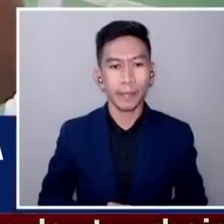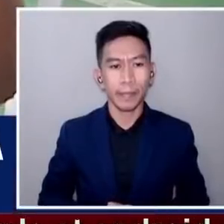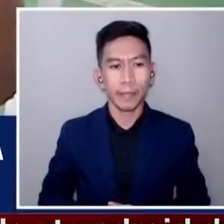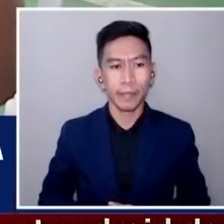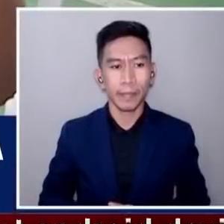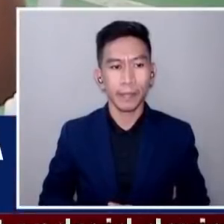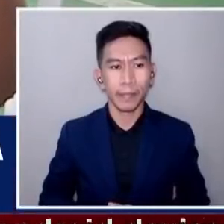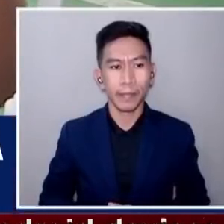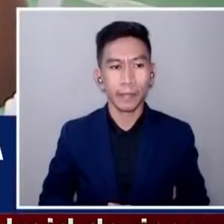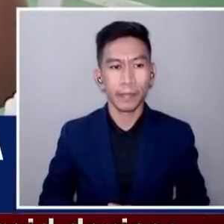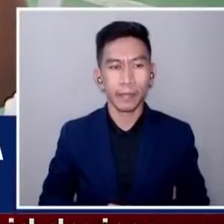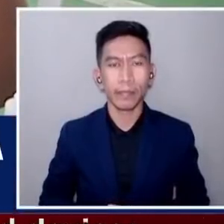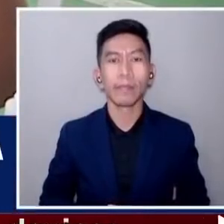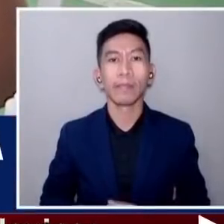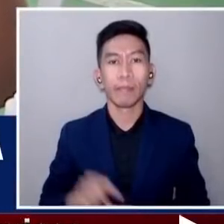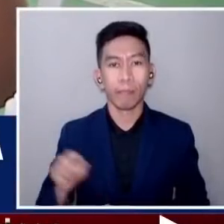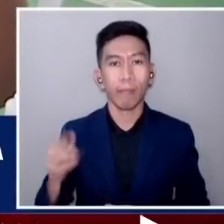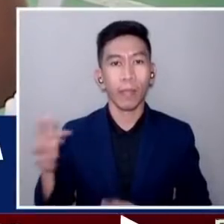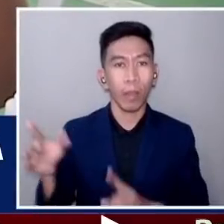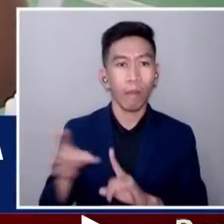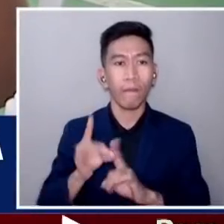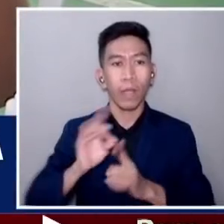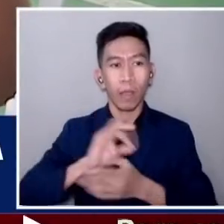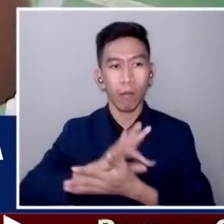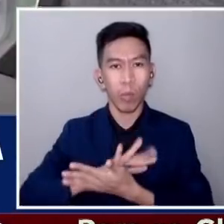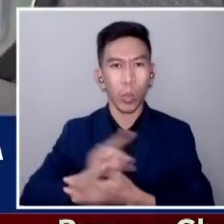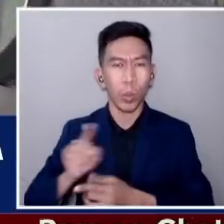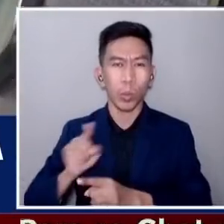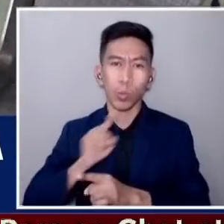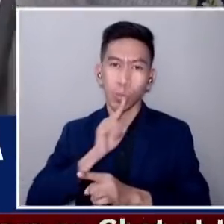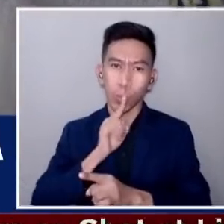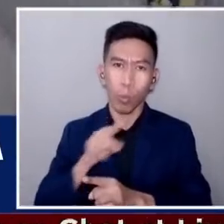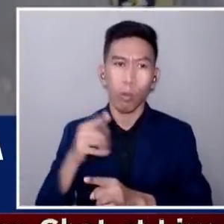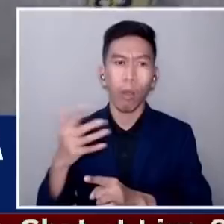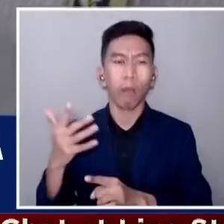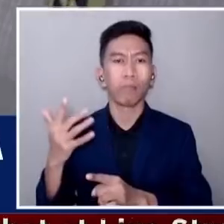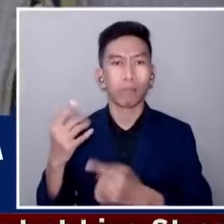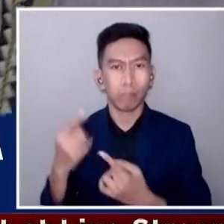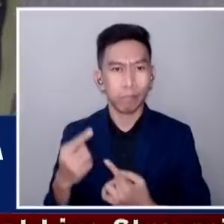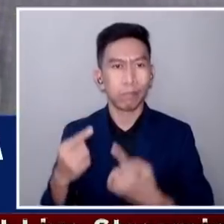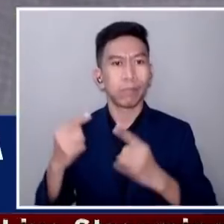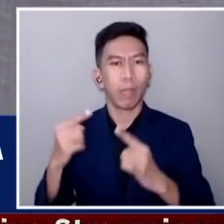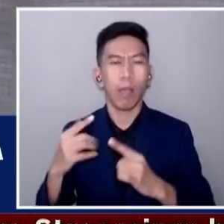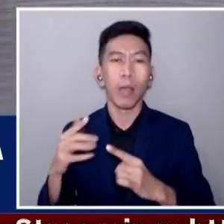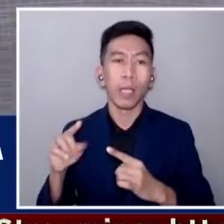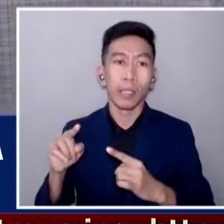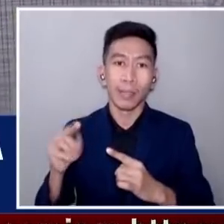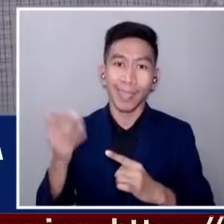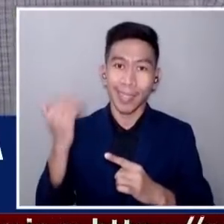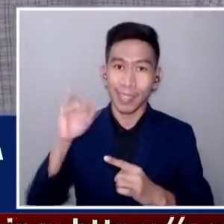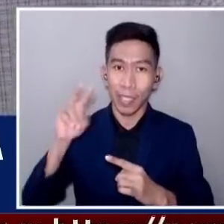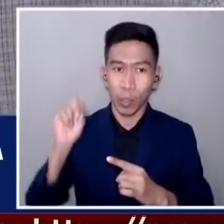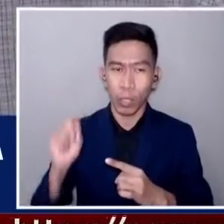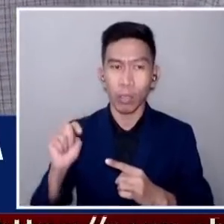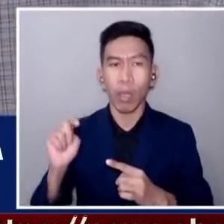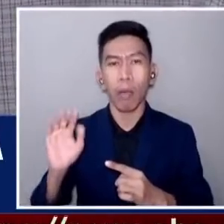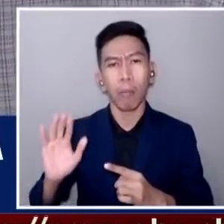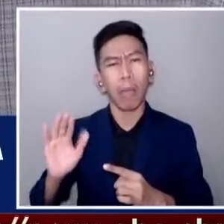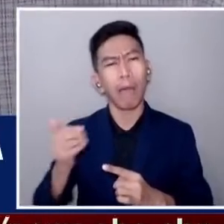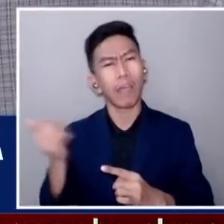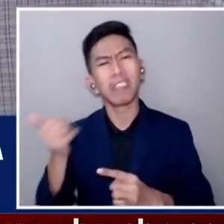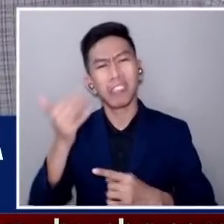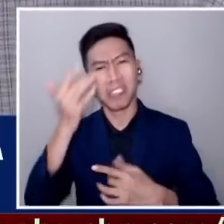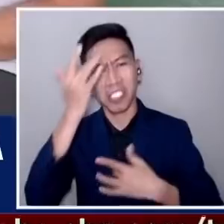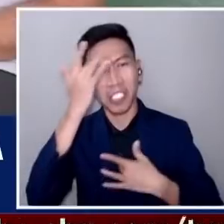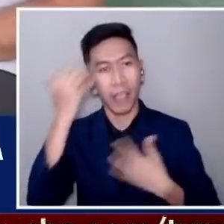Minsan ang nagka-COVID ang stroke survivor na si Kathleen noong Enero. Paniwala niya nakatulong ang booster shot, kaya hindi malala ang